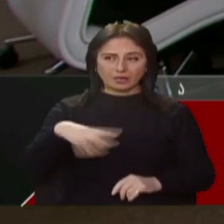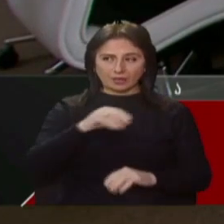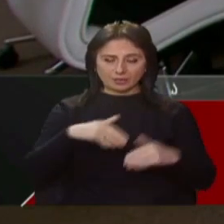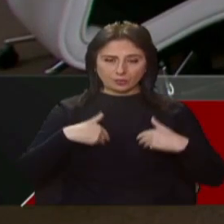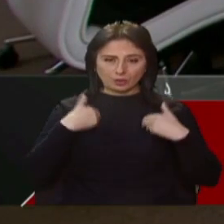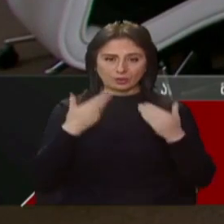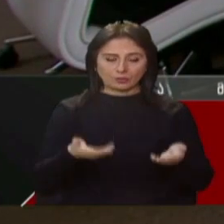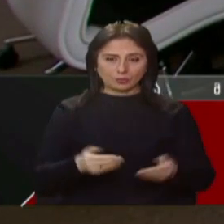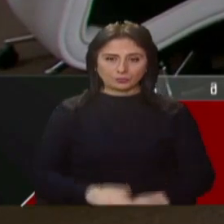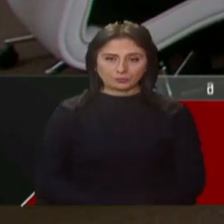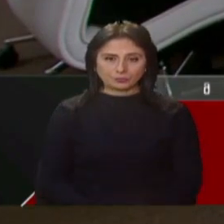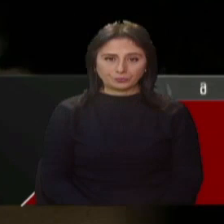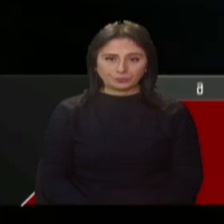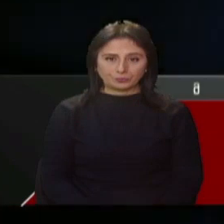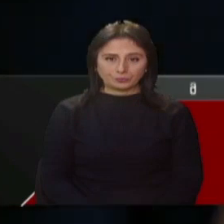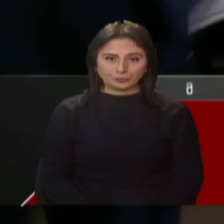მოგესალმოთ.